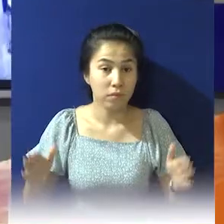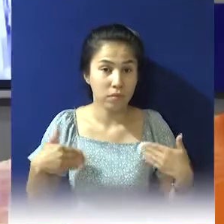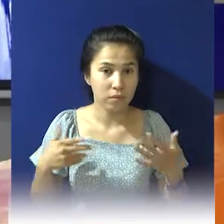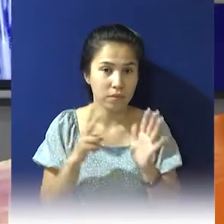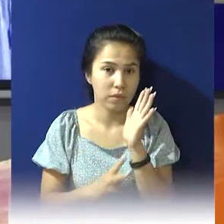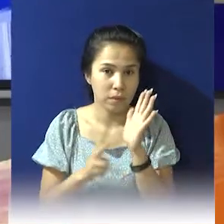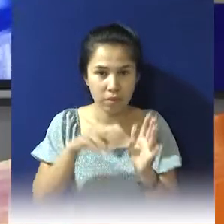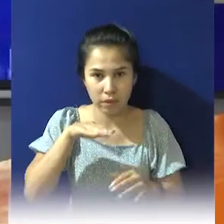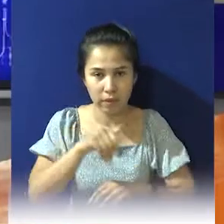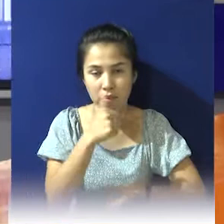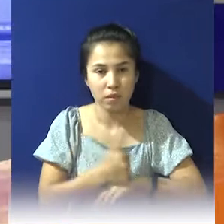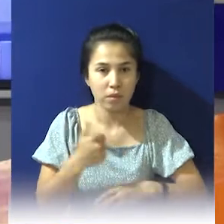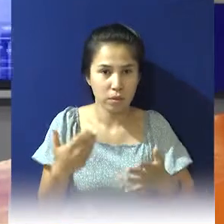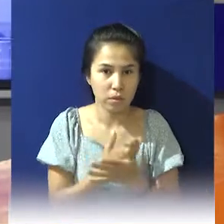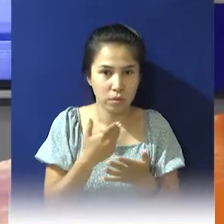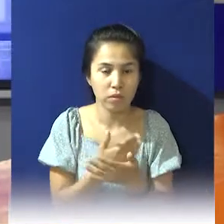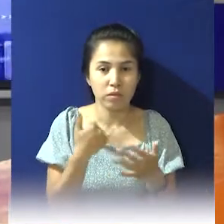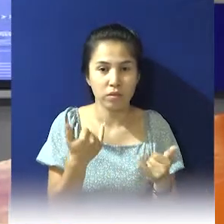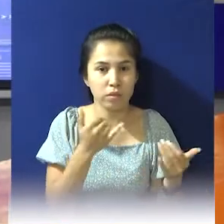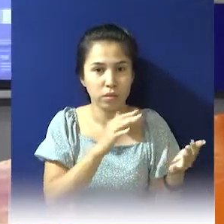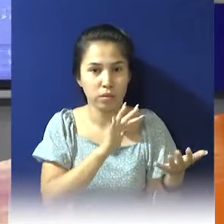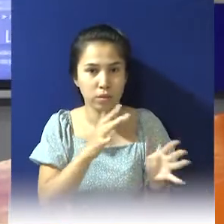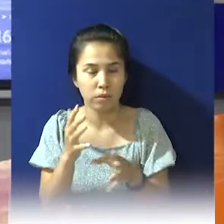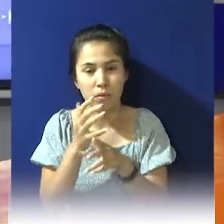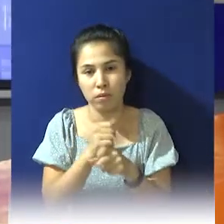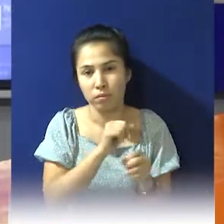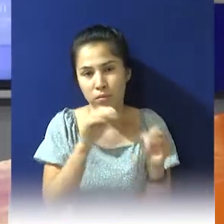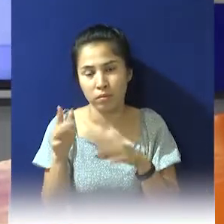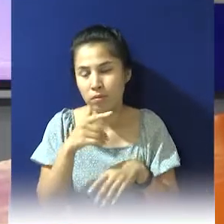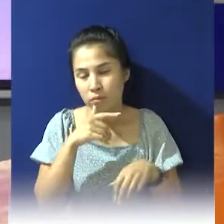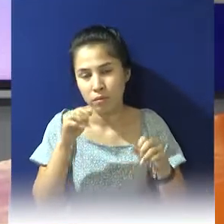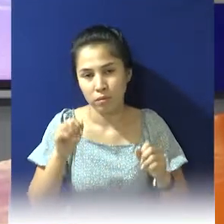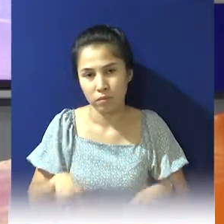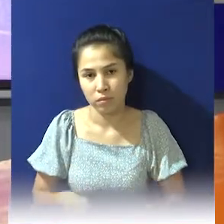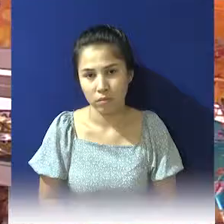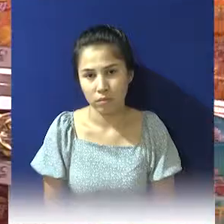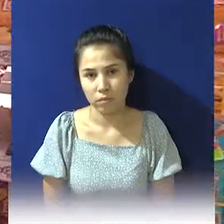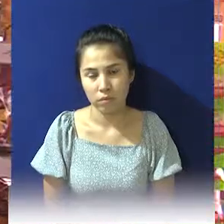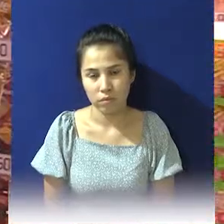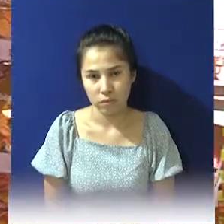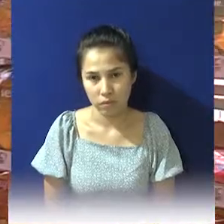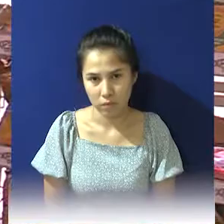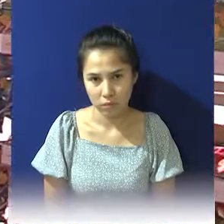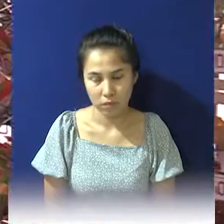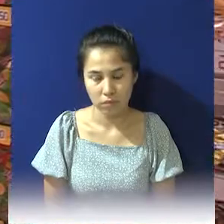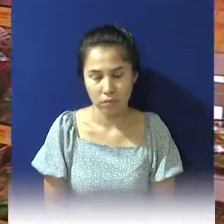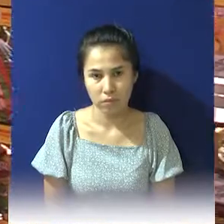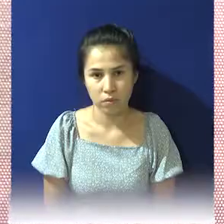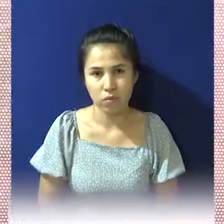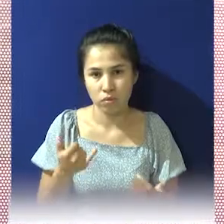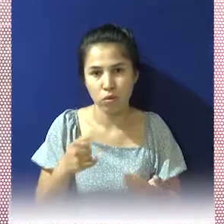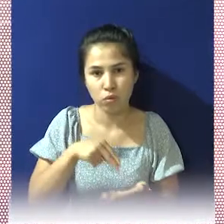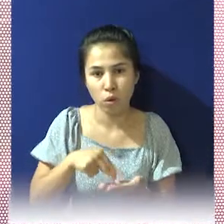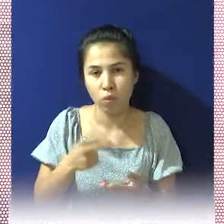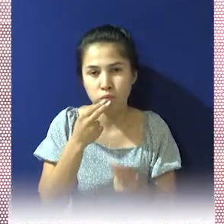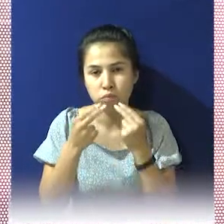Здравствуйте, в эфире новости на телеканале 77 ТВ, в студии я, Дана Самат. В начале выпуска коротко о главном. Почему в социальных магазинах